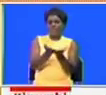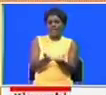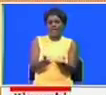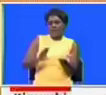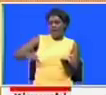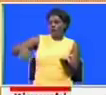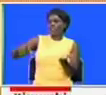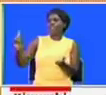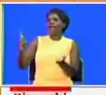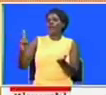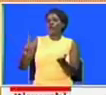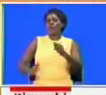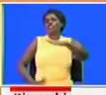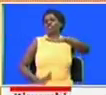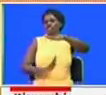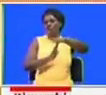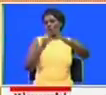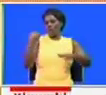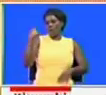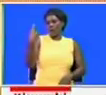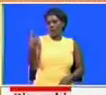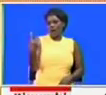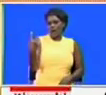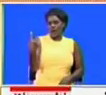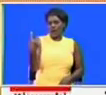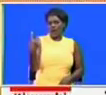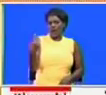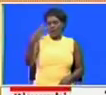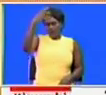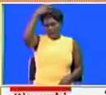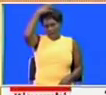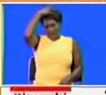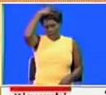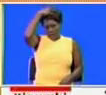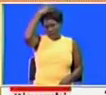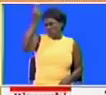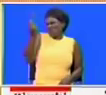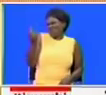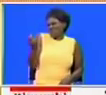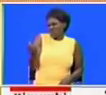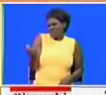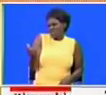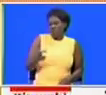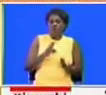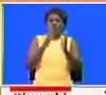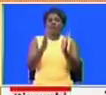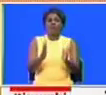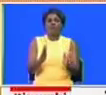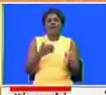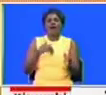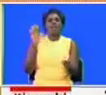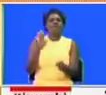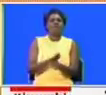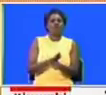Nairobi inaongoza kwa idadi ya wapiga kura wengi, huku kaunti ya Lamu ikiandikisha idadi ndogo. Cecilia Wakesho